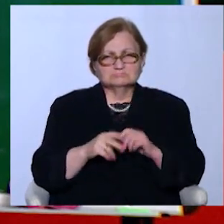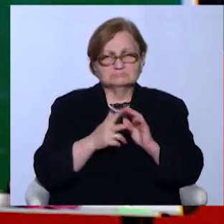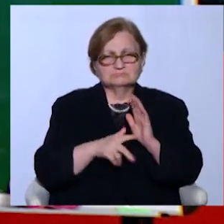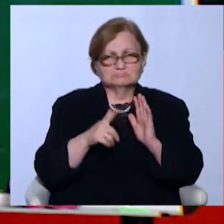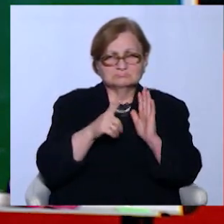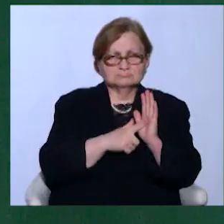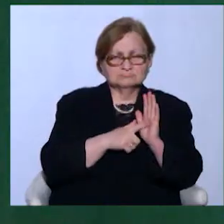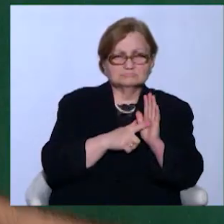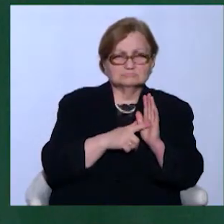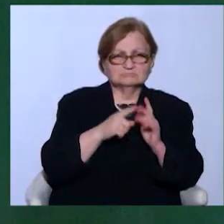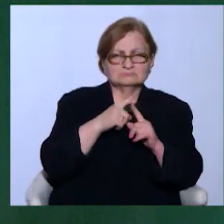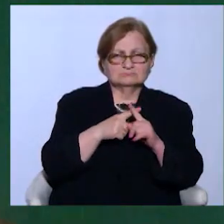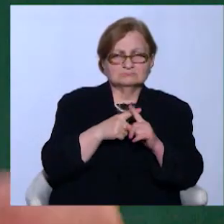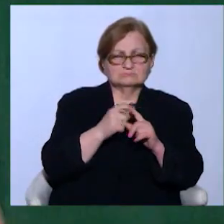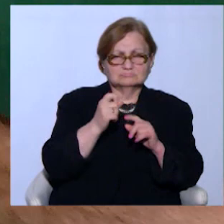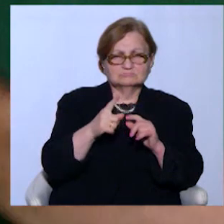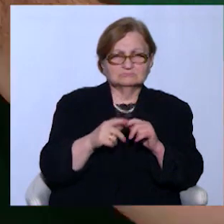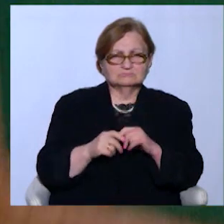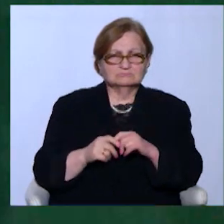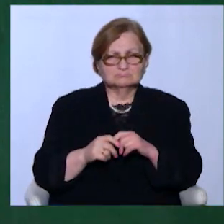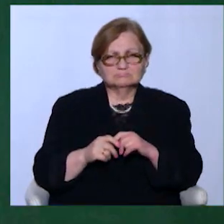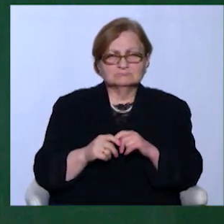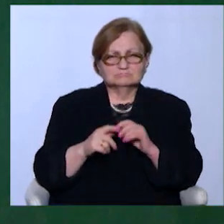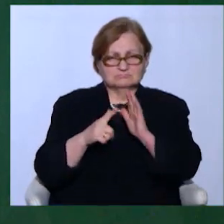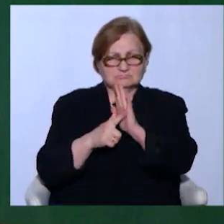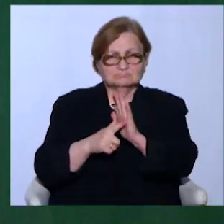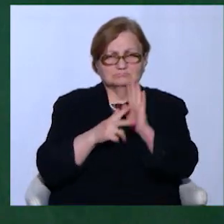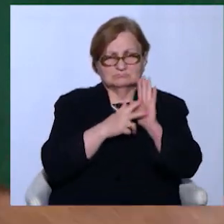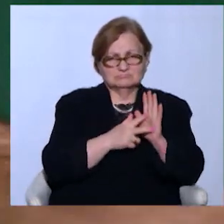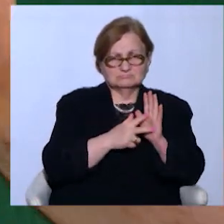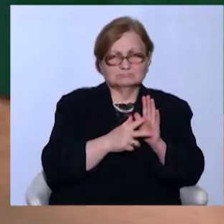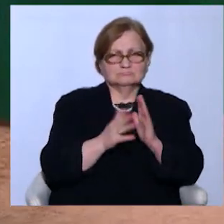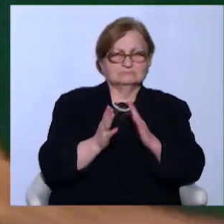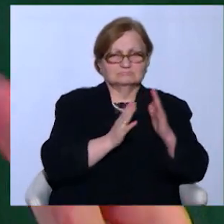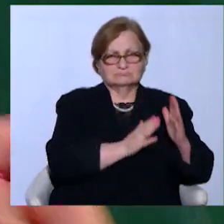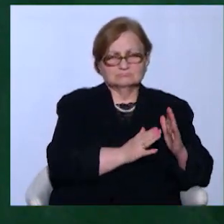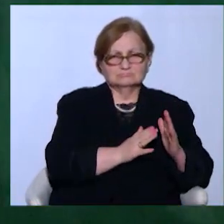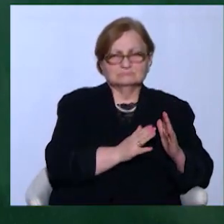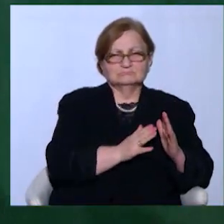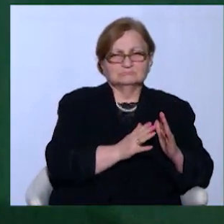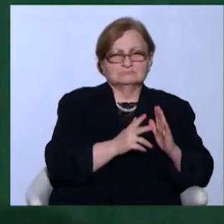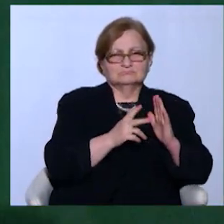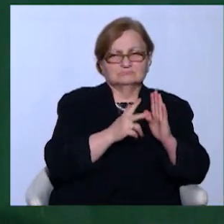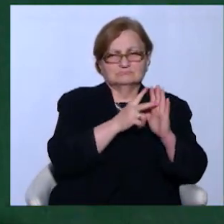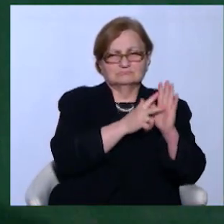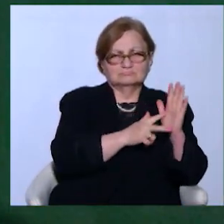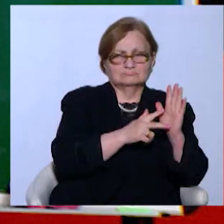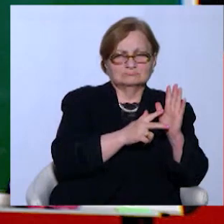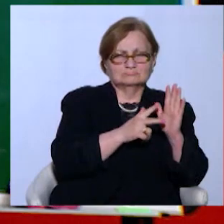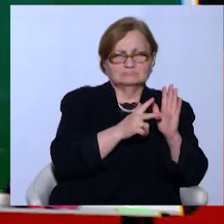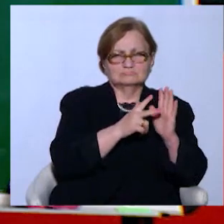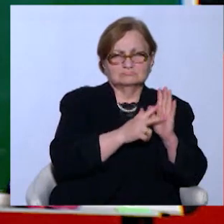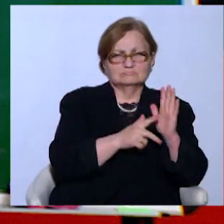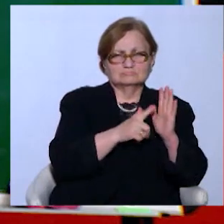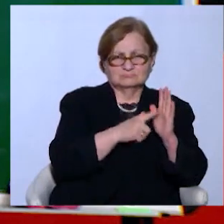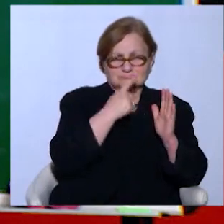87 გამრავლებული 11-ზე. ვიწყებთ 7 8, გადავედი ათეულზე, ამიტომ გვერდით გავიციეთ